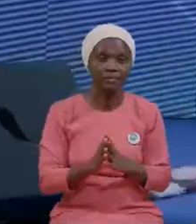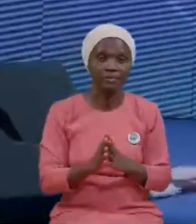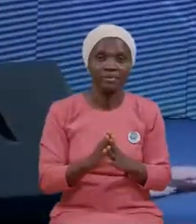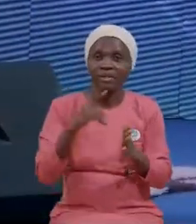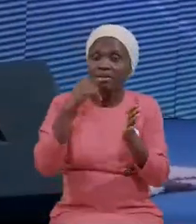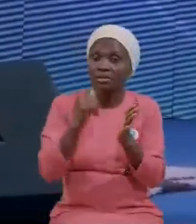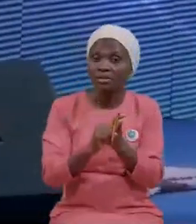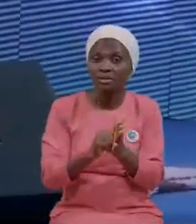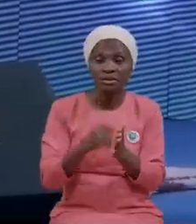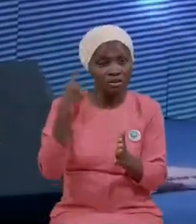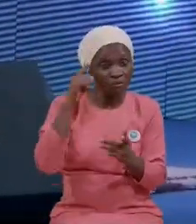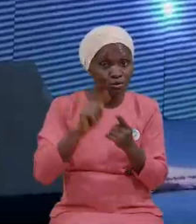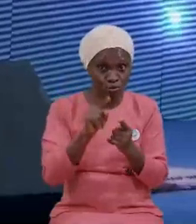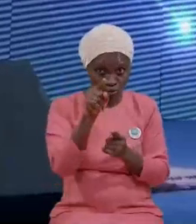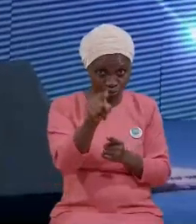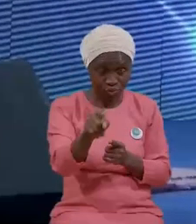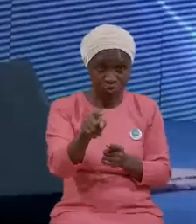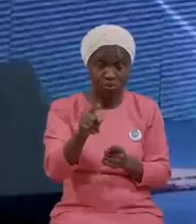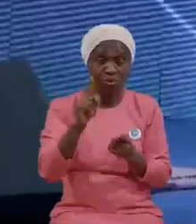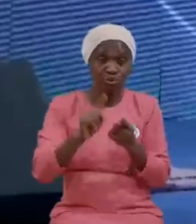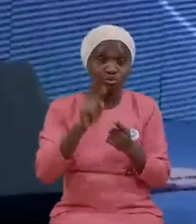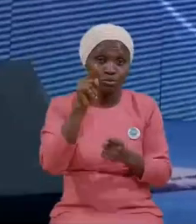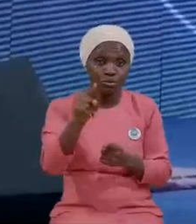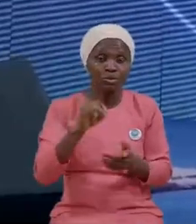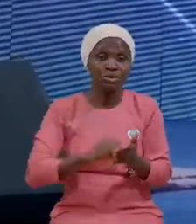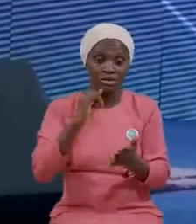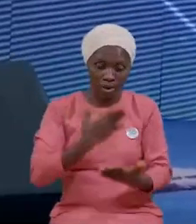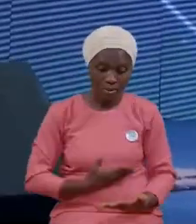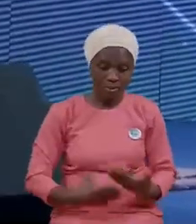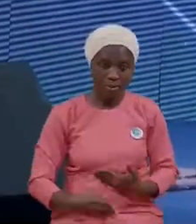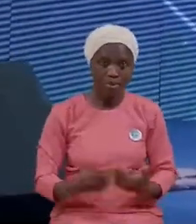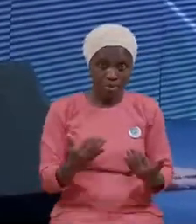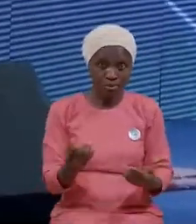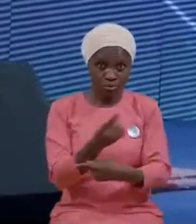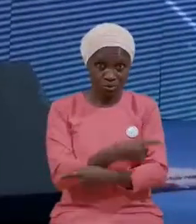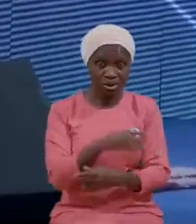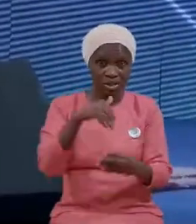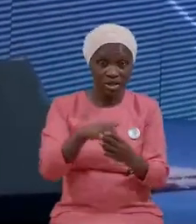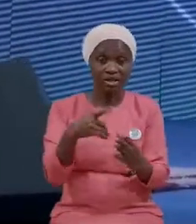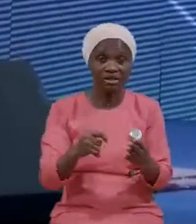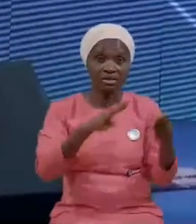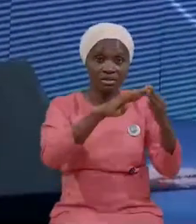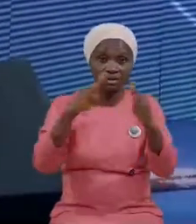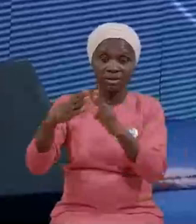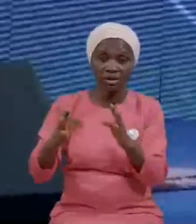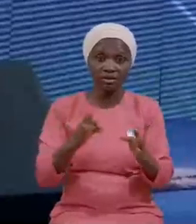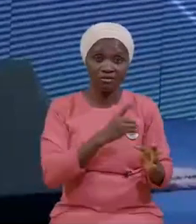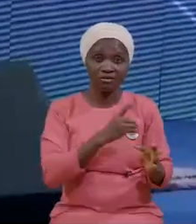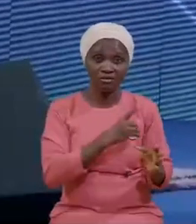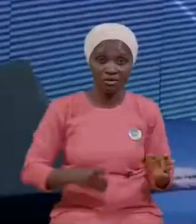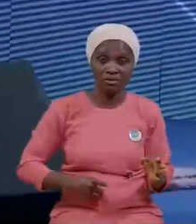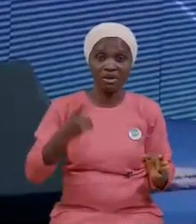C'est qu'aujourd'hui, dans la vie de David, il vous est né un sauveur, qui est le